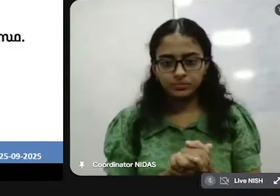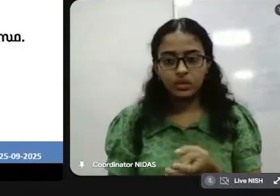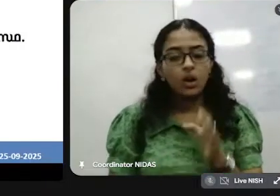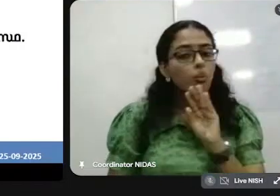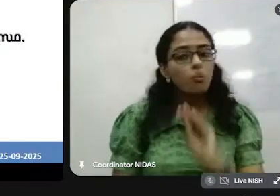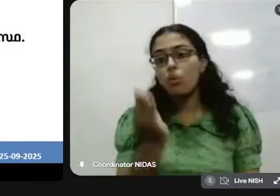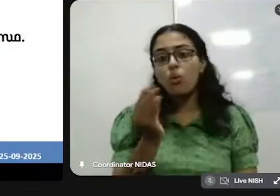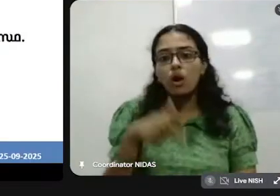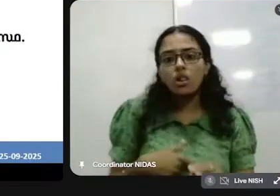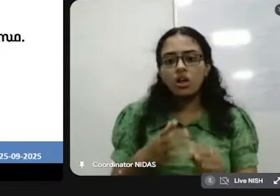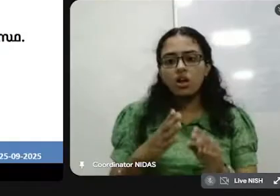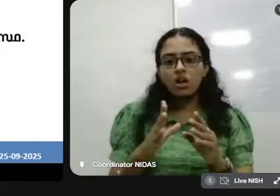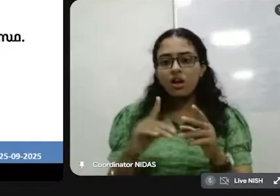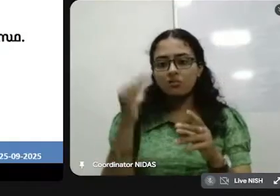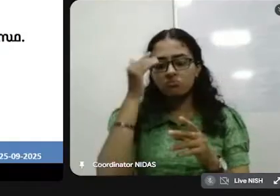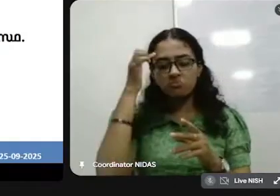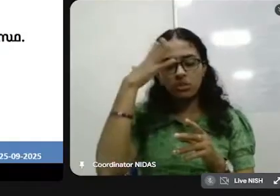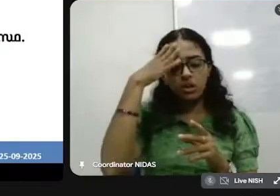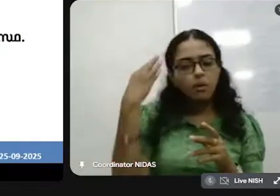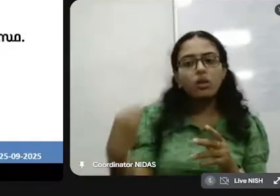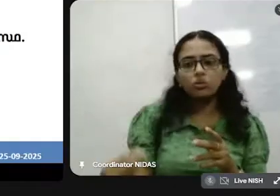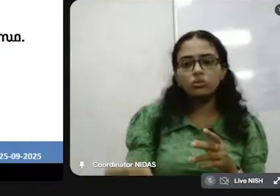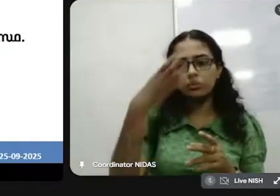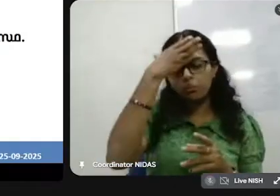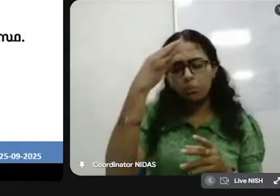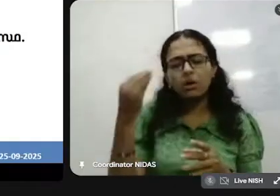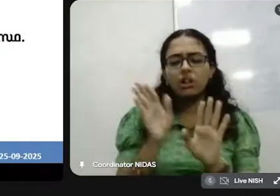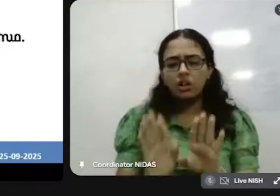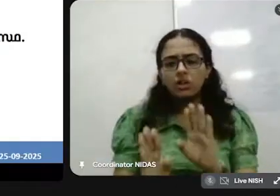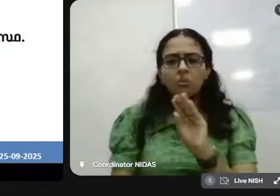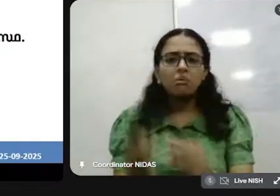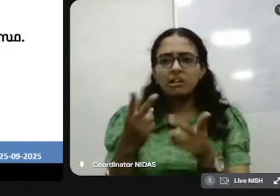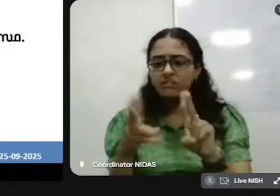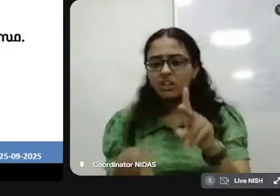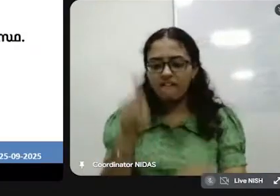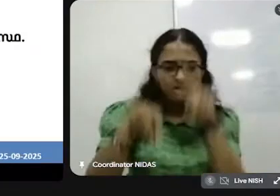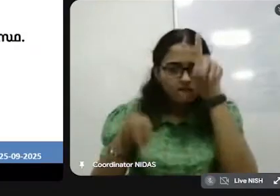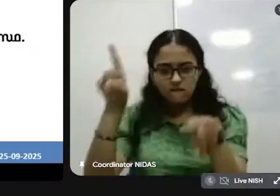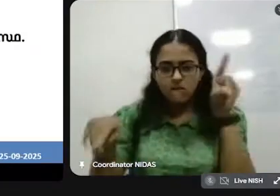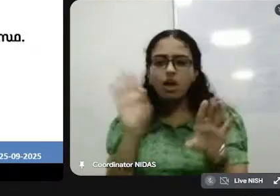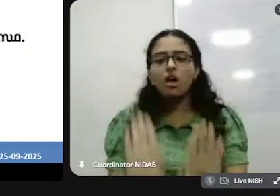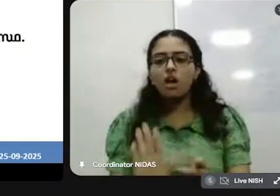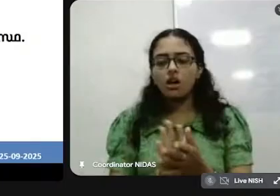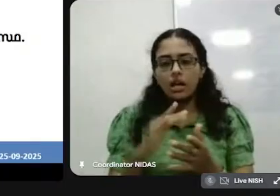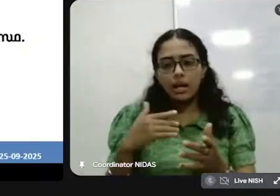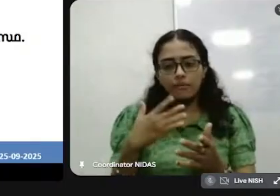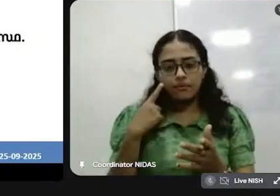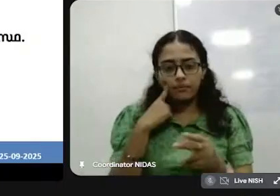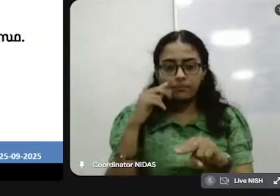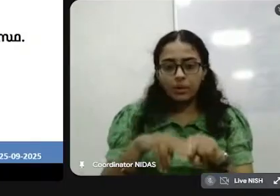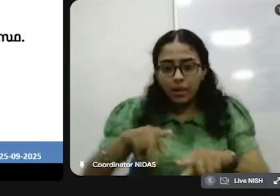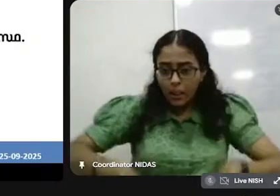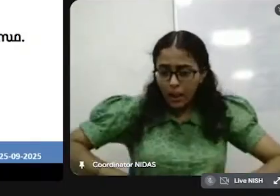ഏറ്റവും കൂടുതലായിട്ട് കാണപ്പെടുന്നത് ഓർമ്മക്കുറവാണ്. ഓർമ്മക്കുറവ് പല രീതിയിൽ കാണപ്പെടാൻ സാധ്യതയുണ്ട്. നമ്മുടെ ലൈഫിൽ നടന്ന